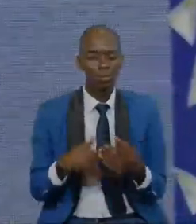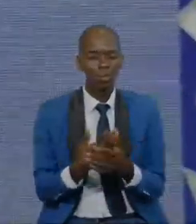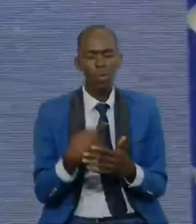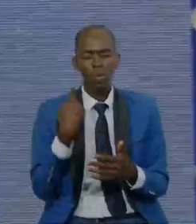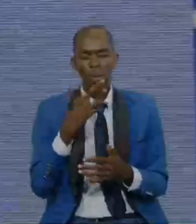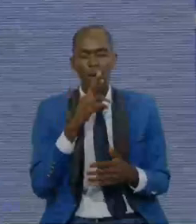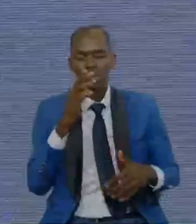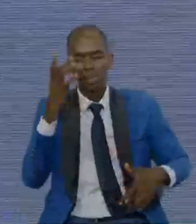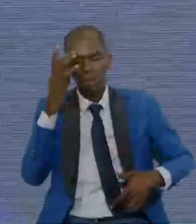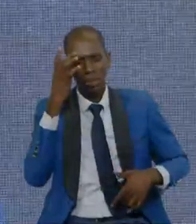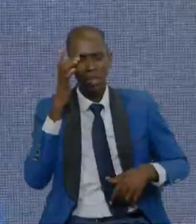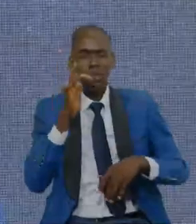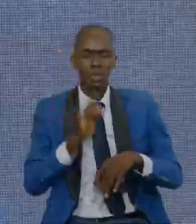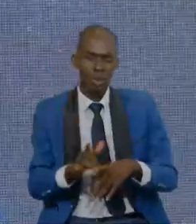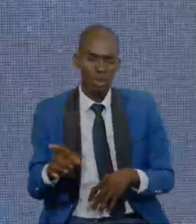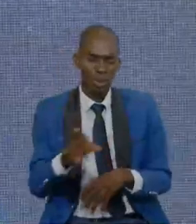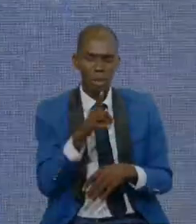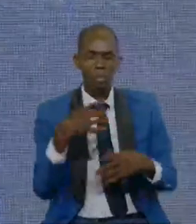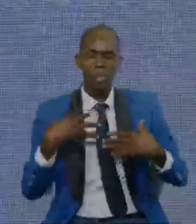Tous ceux qui sont malades,